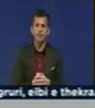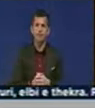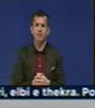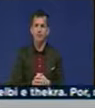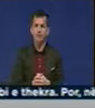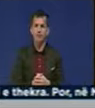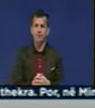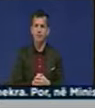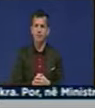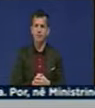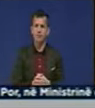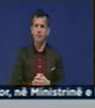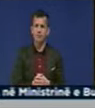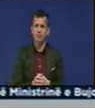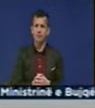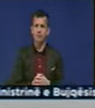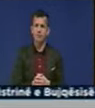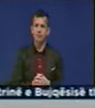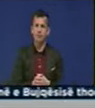për cilën tash?